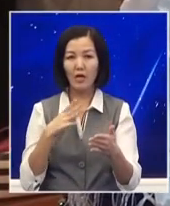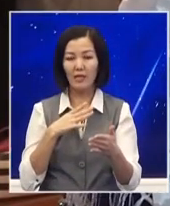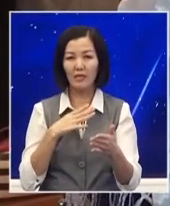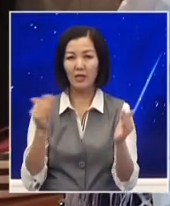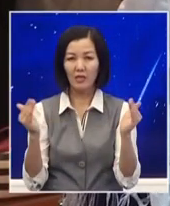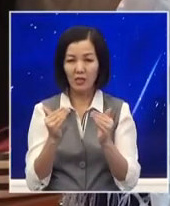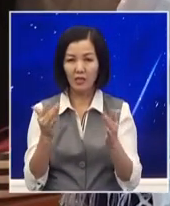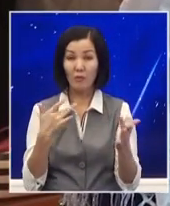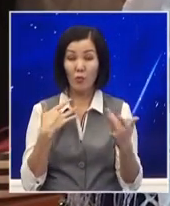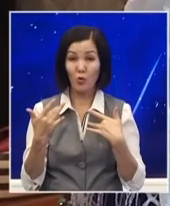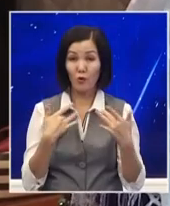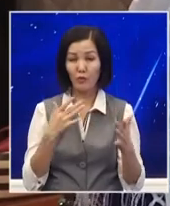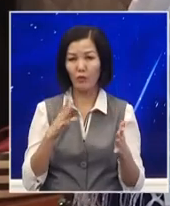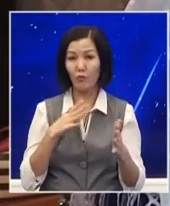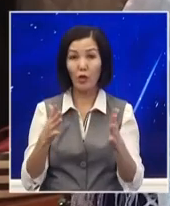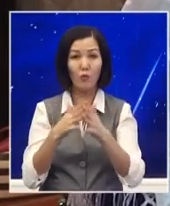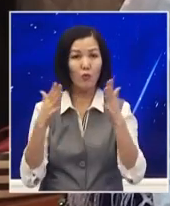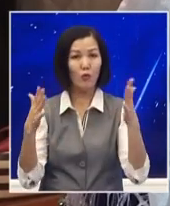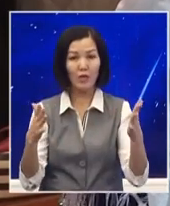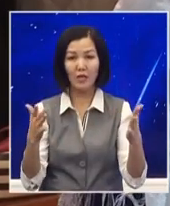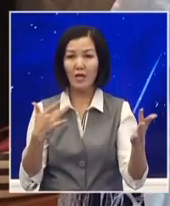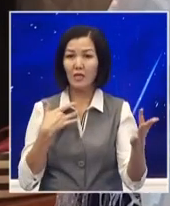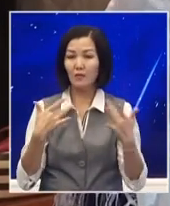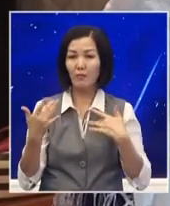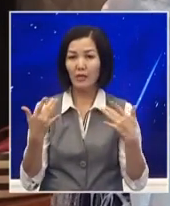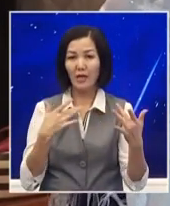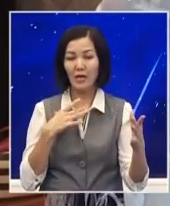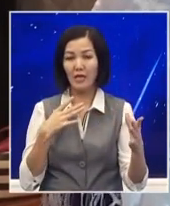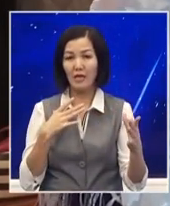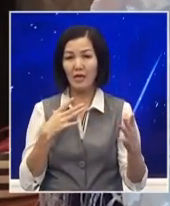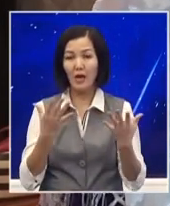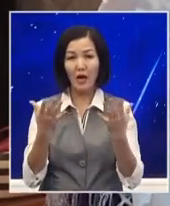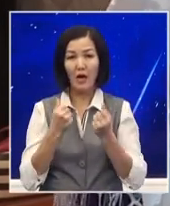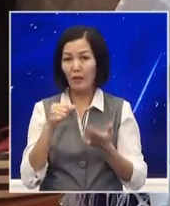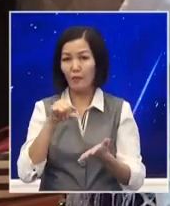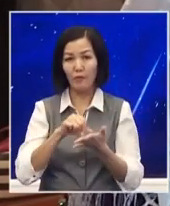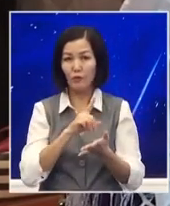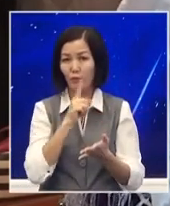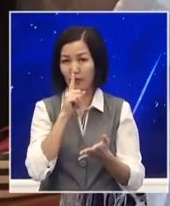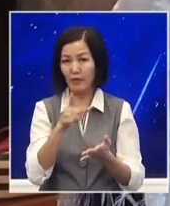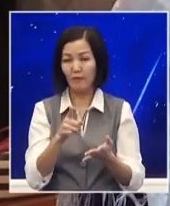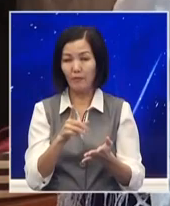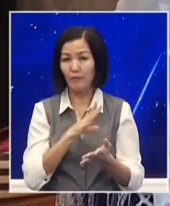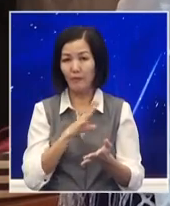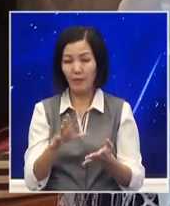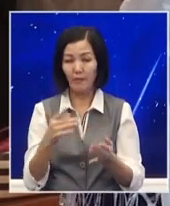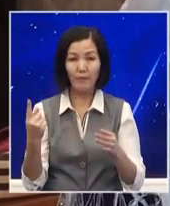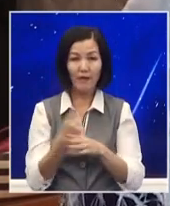кішігірім қойылымдар болатын. Мынандай үлкен ауқымды спектакль әлі алған емес едік. Міне осы алғашқы